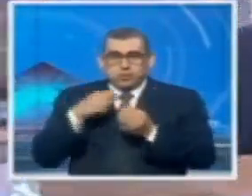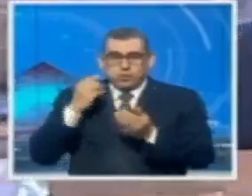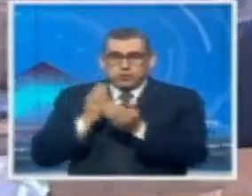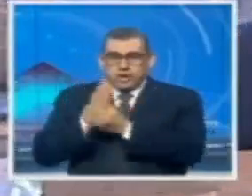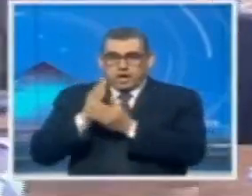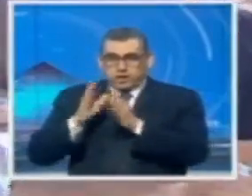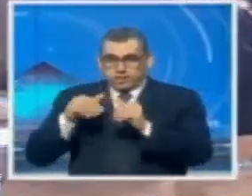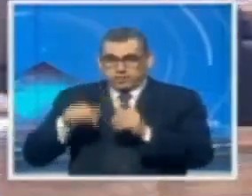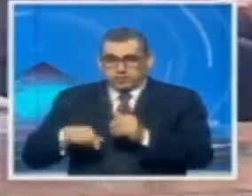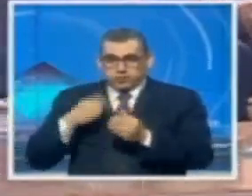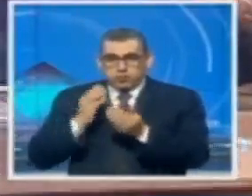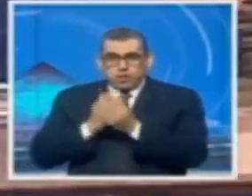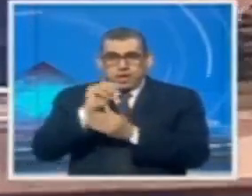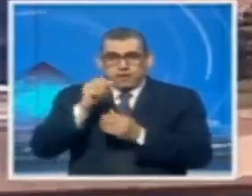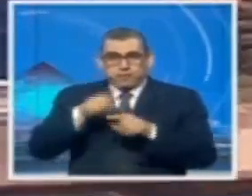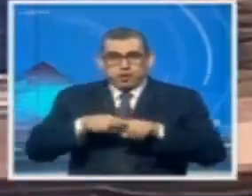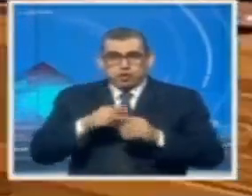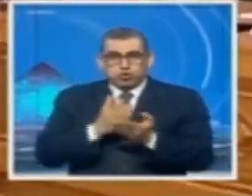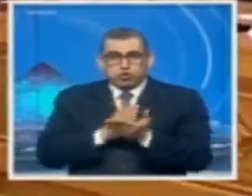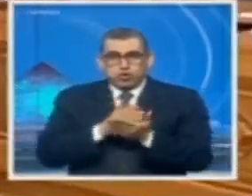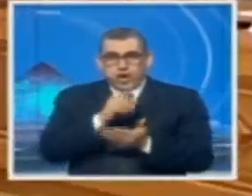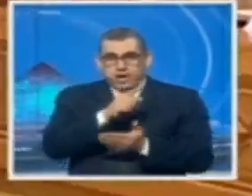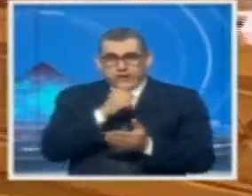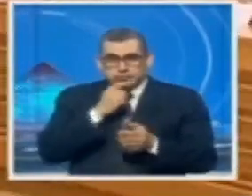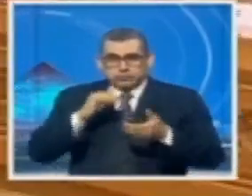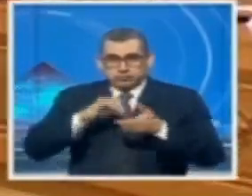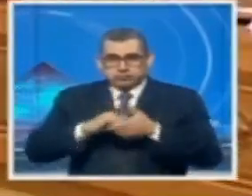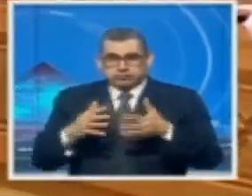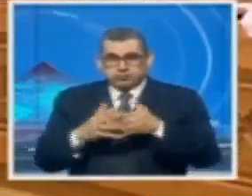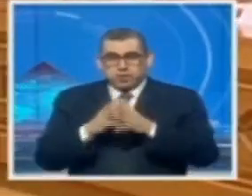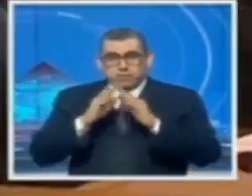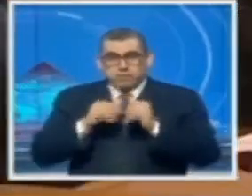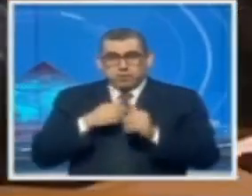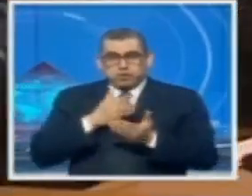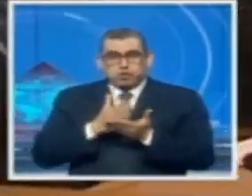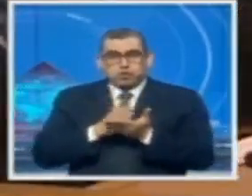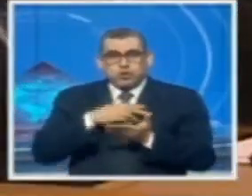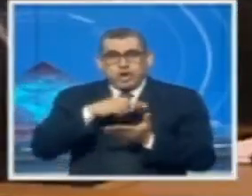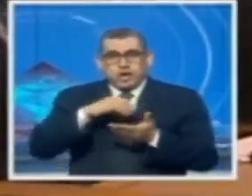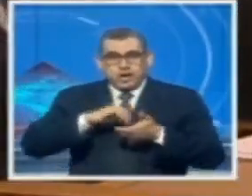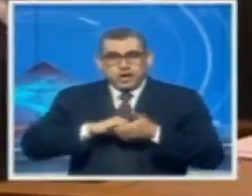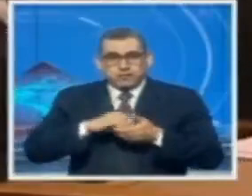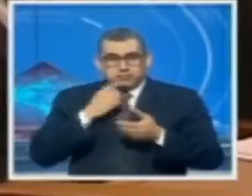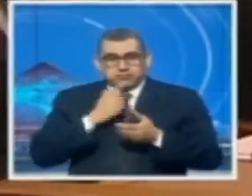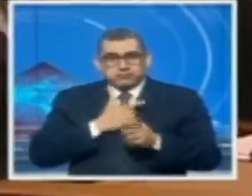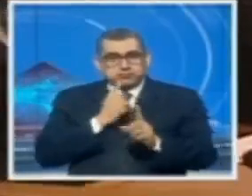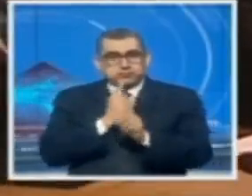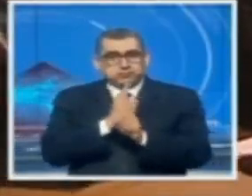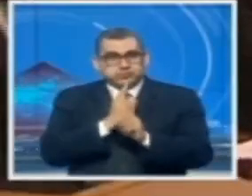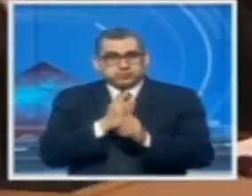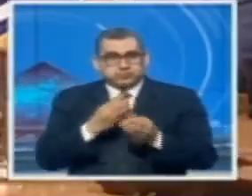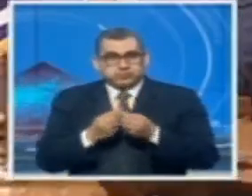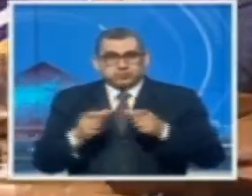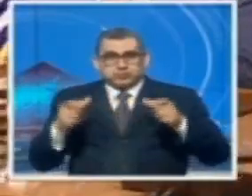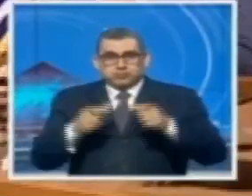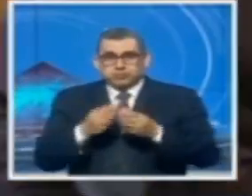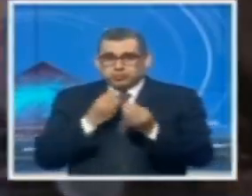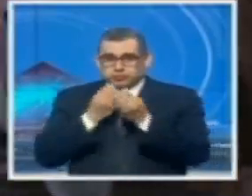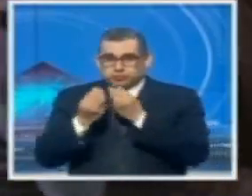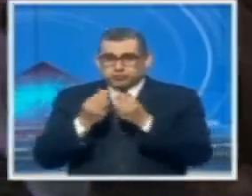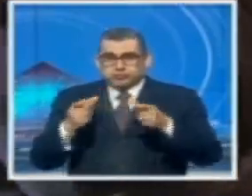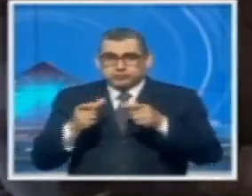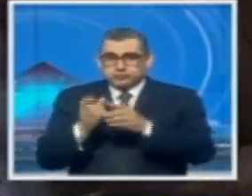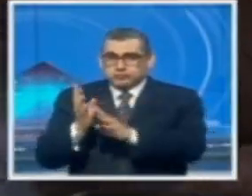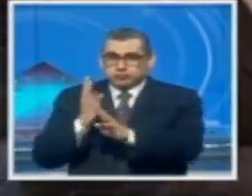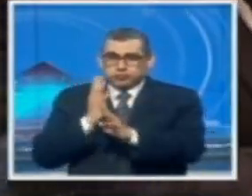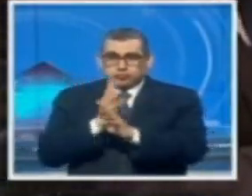شكري ونظيره اليوناني العلاقات المصرية اليونانية عقب لقائهما في جلسة مباحثات